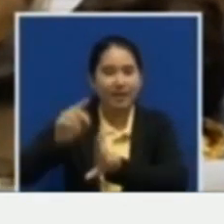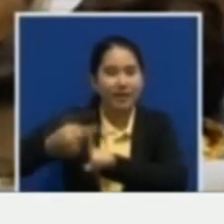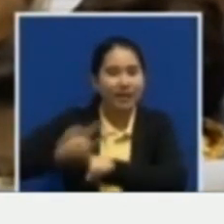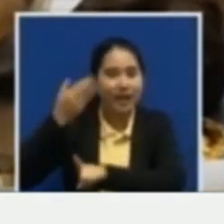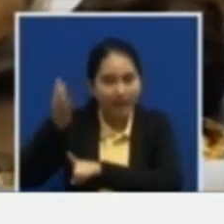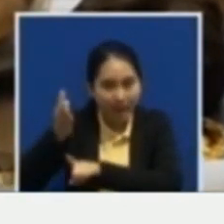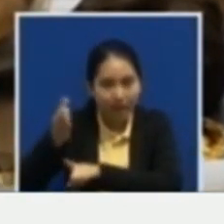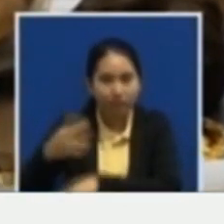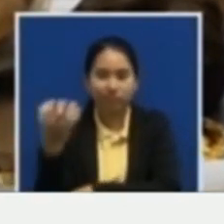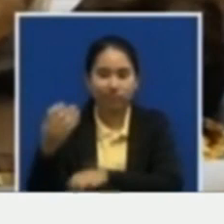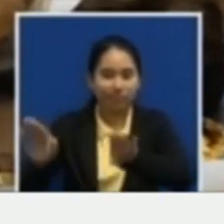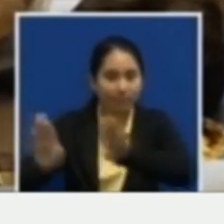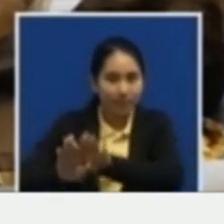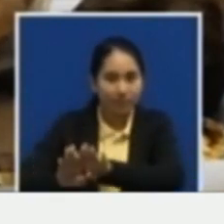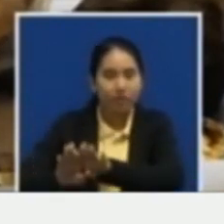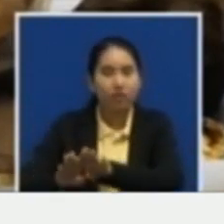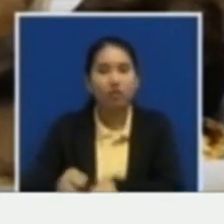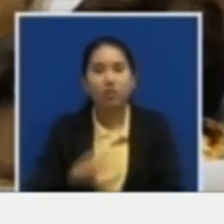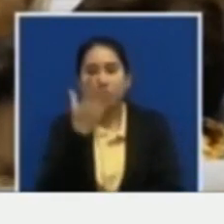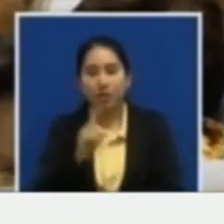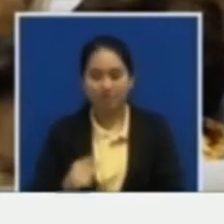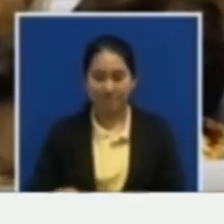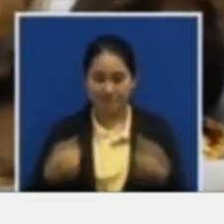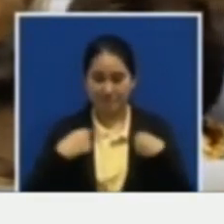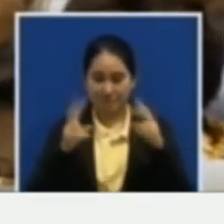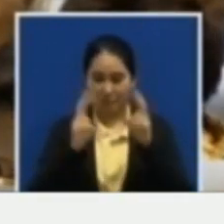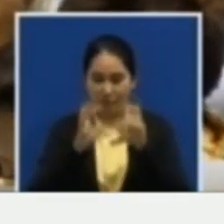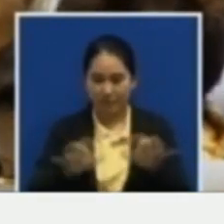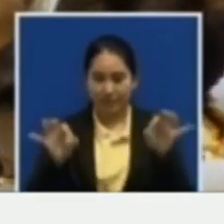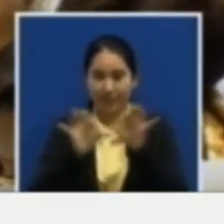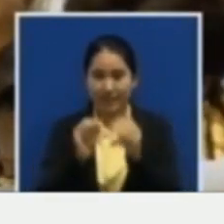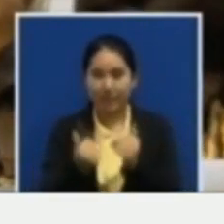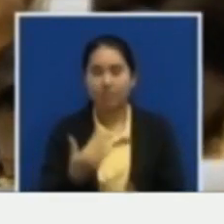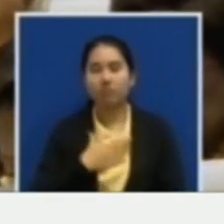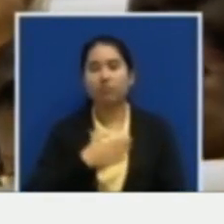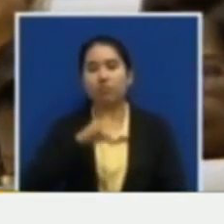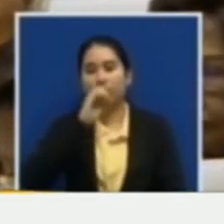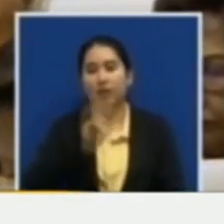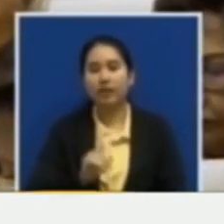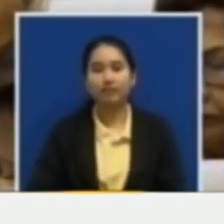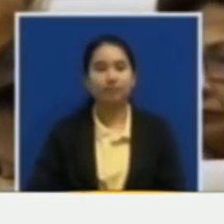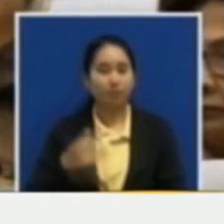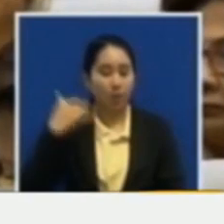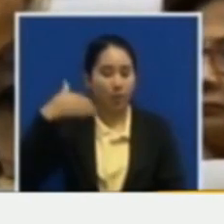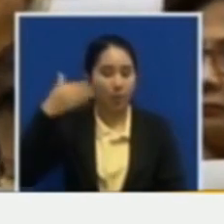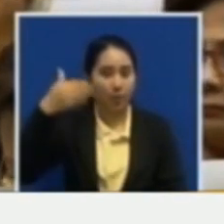คิดถึงไหนคิดเหมือนพี่แขกเลย นะ ไม่น่าจะใช่เราเพราะเราเป็นดิจิตอลทีวีใช่ไหม นะฮะ โ